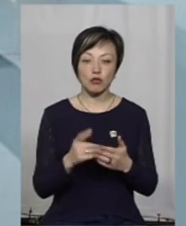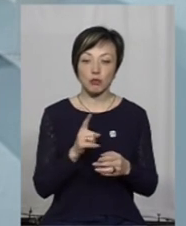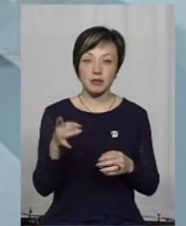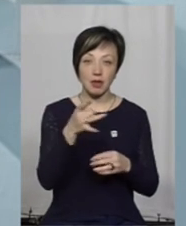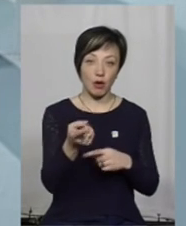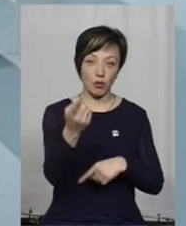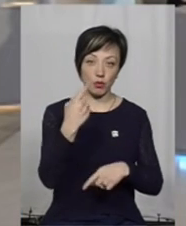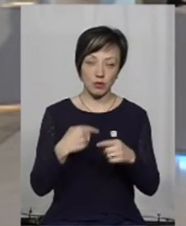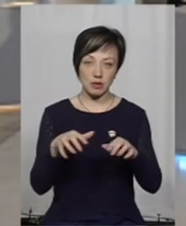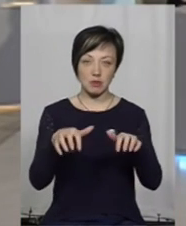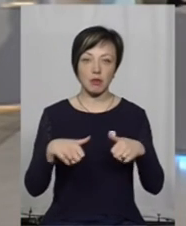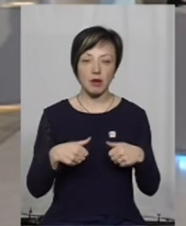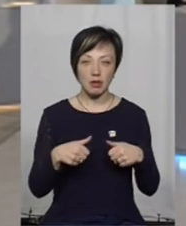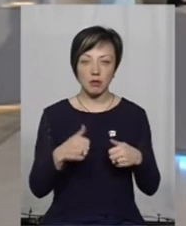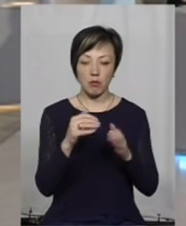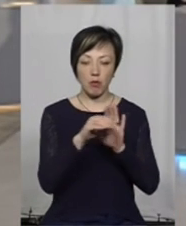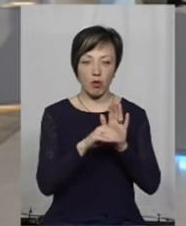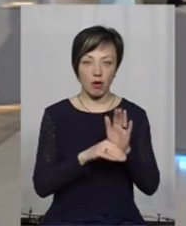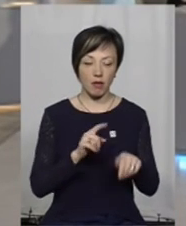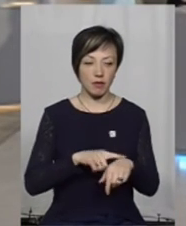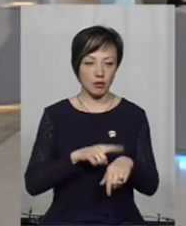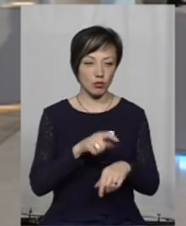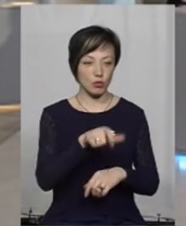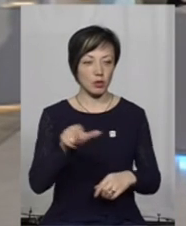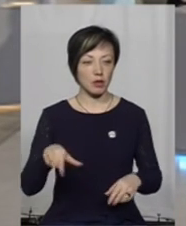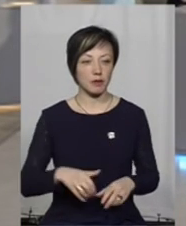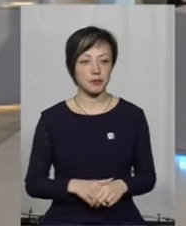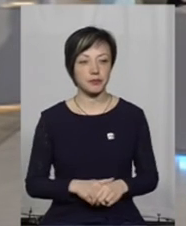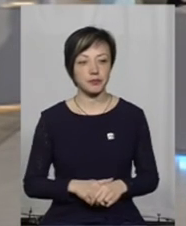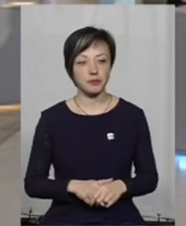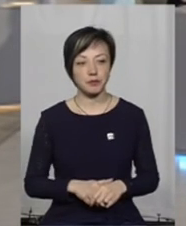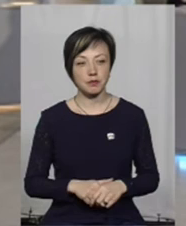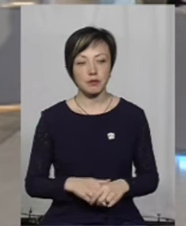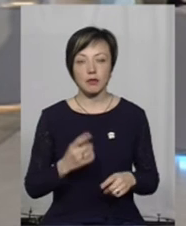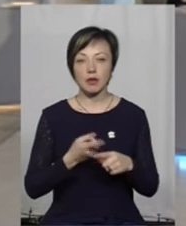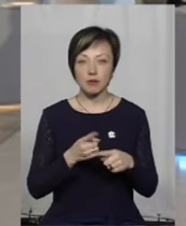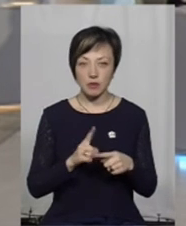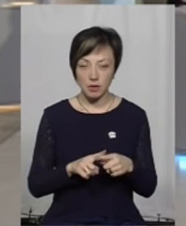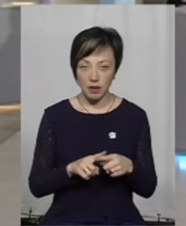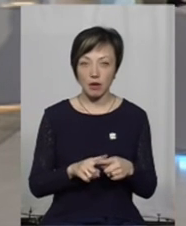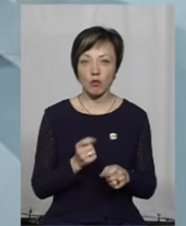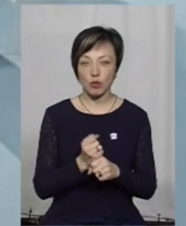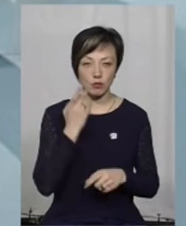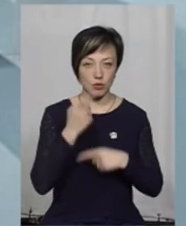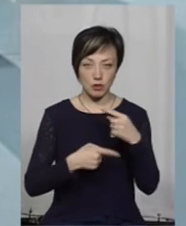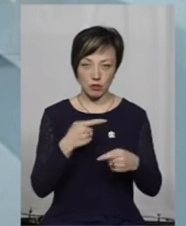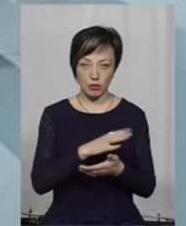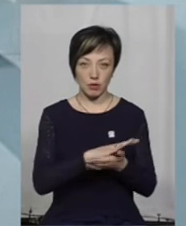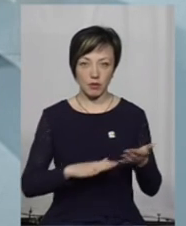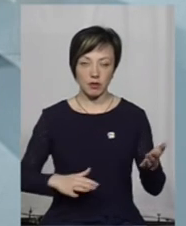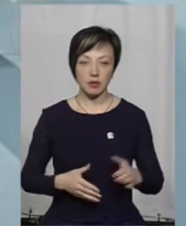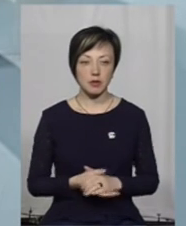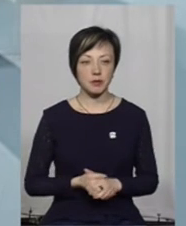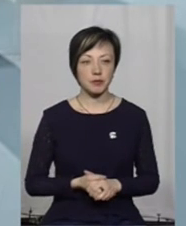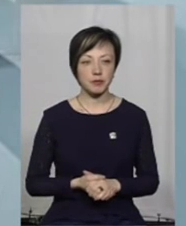мікрорайону забрати і по графіку вивезти пасажирів. Ну, в даному напрямку робота йде постійно. Робота в